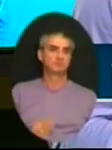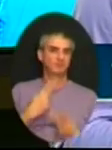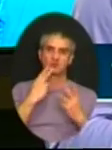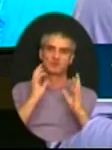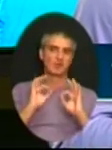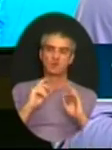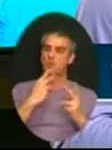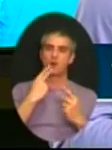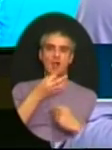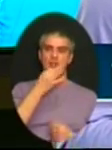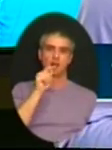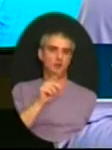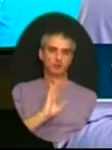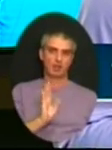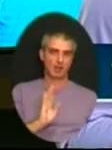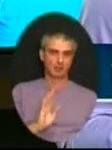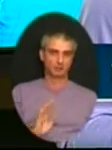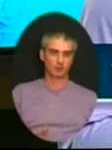אשיב לשאלה הזאת.